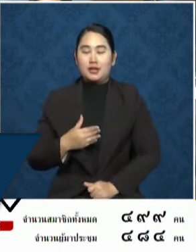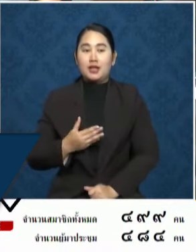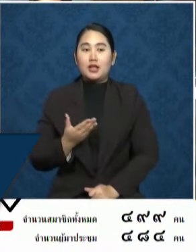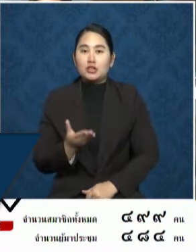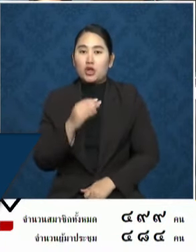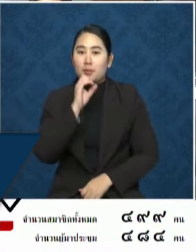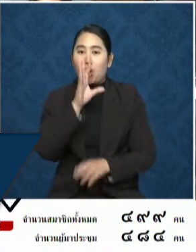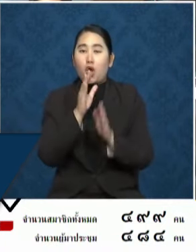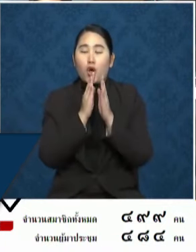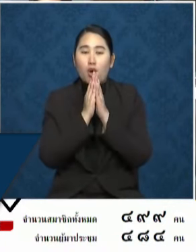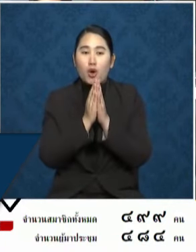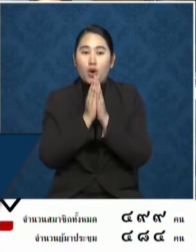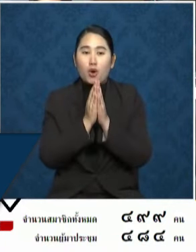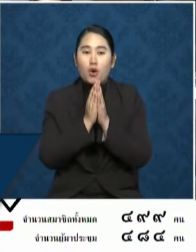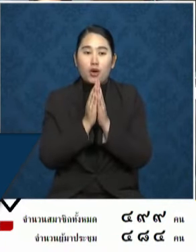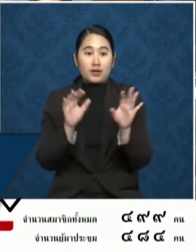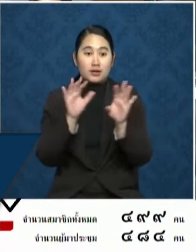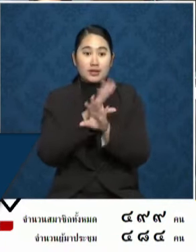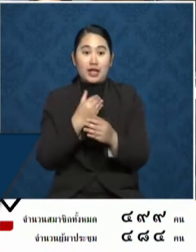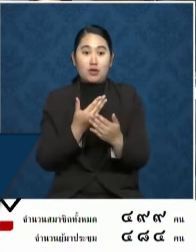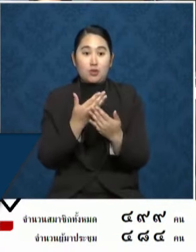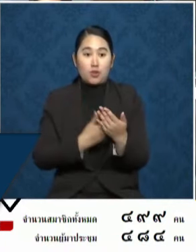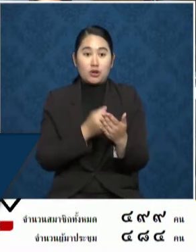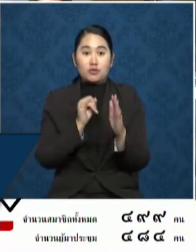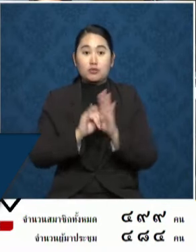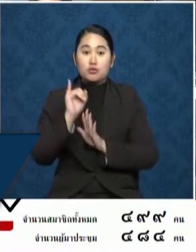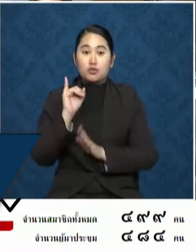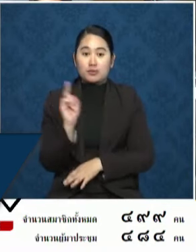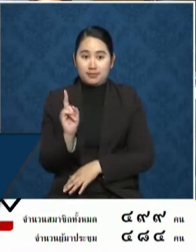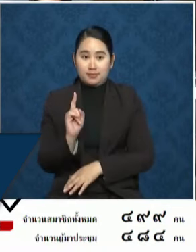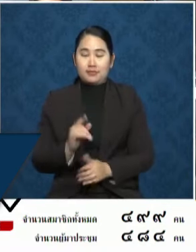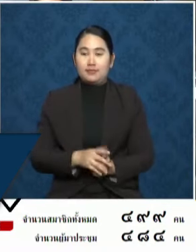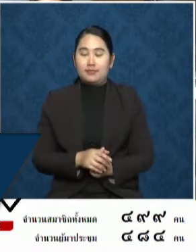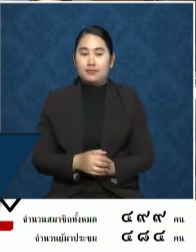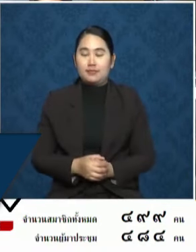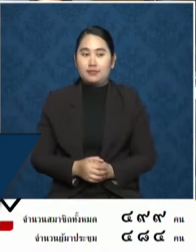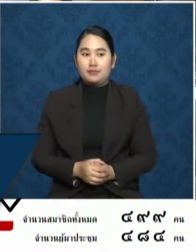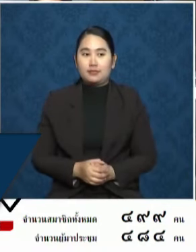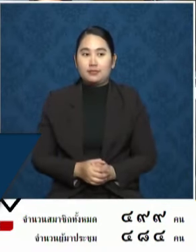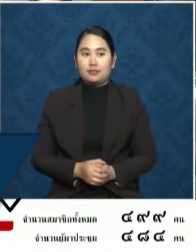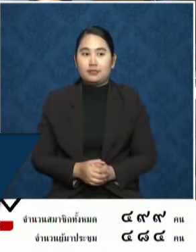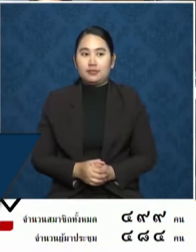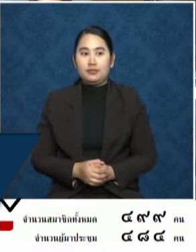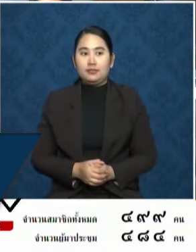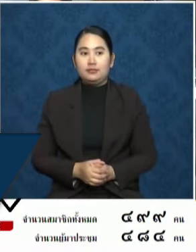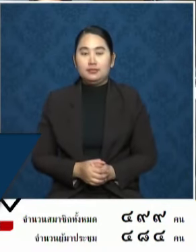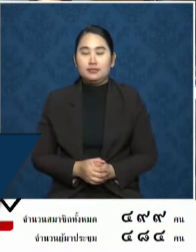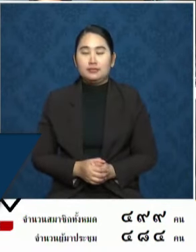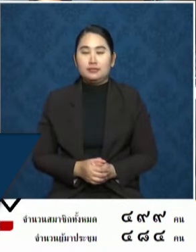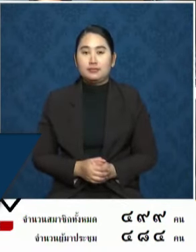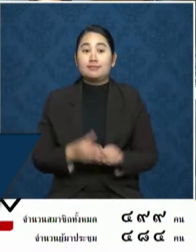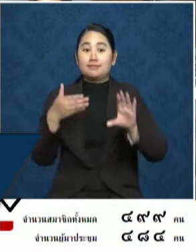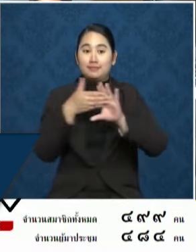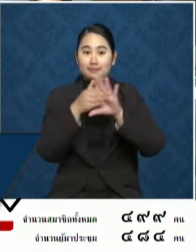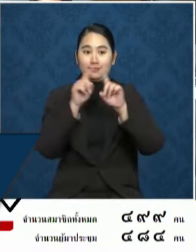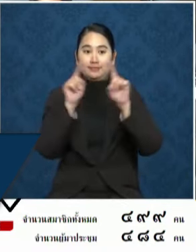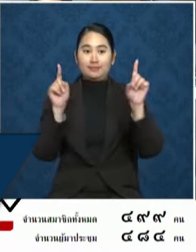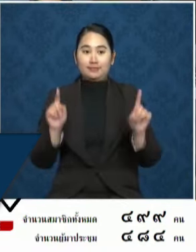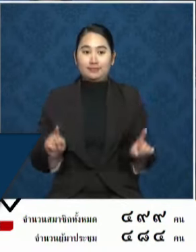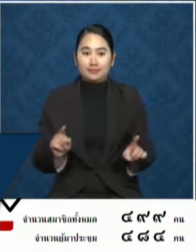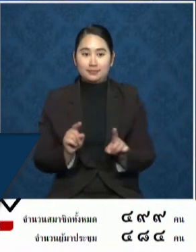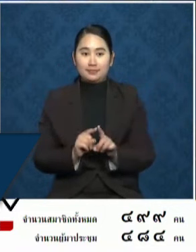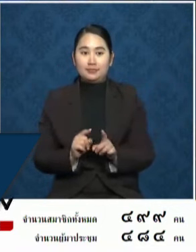พรไหว้พระให้เหมือนถูกรางวัลที่ 1ครับท่านประธานครับผมขอสไลด์